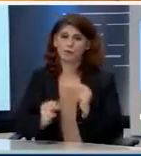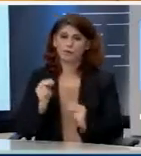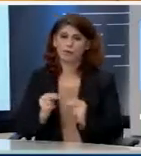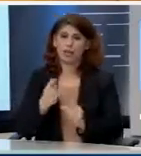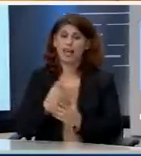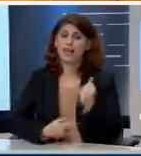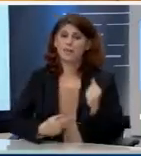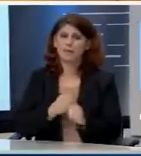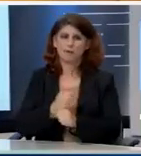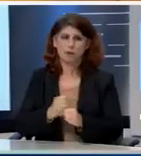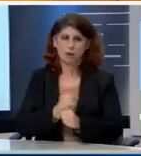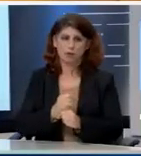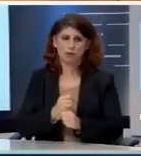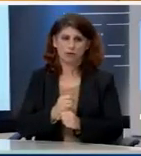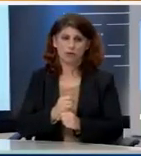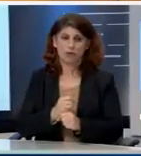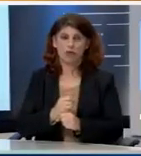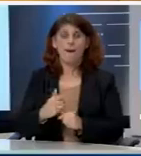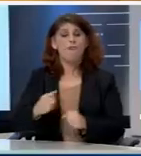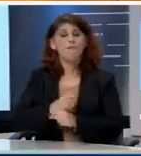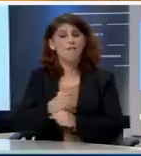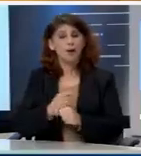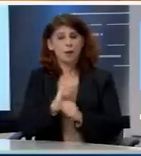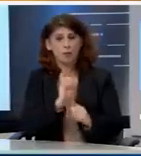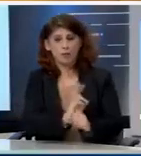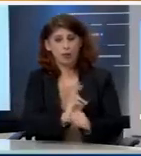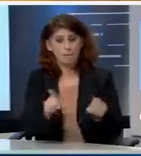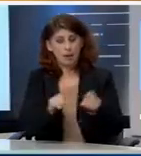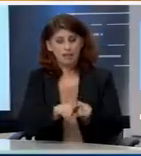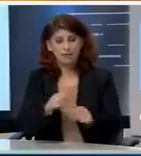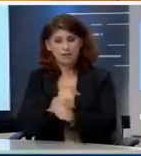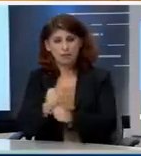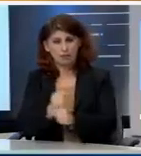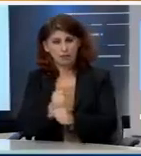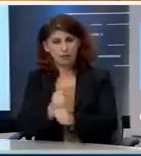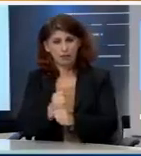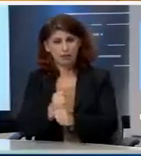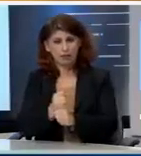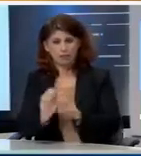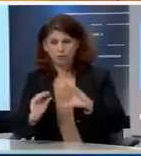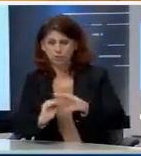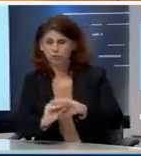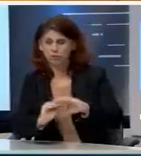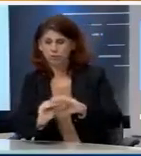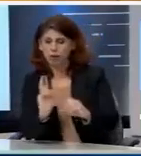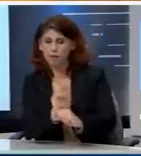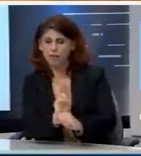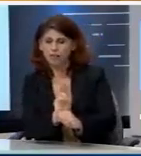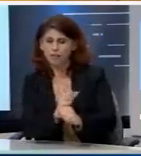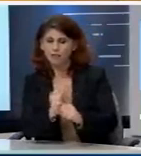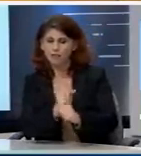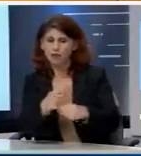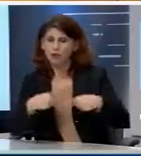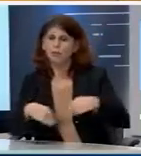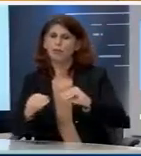τις ελλείψεις φαρμάκων. Οι φαρμακαποθήκες μαζί με τα φαρμακεία μάζευαν τα φάρμακα και τα